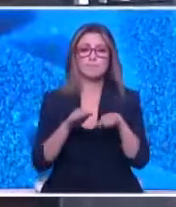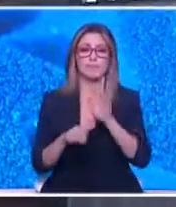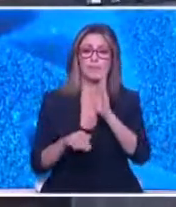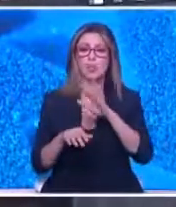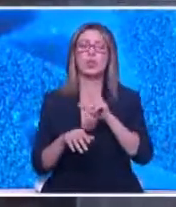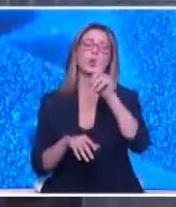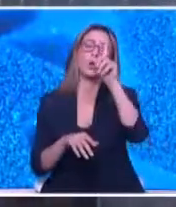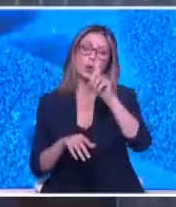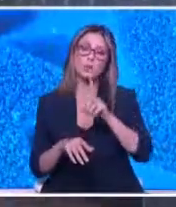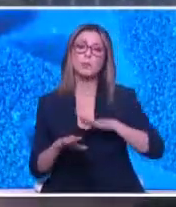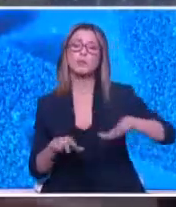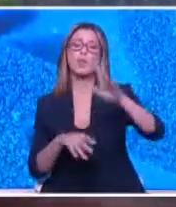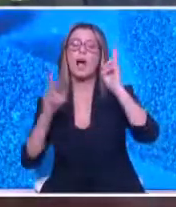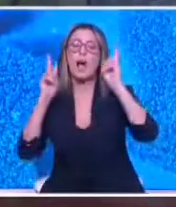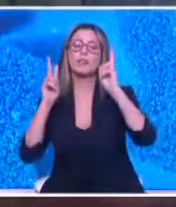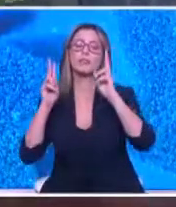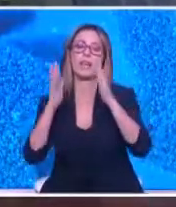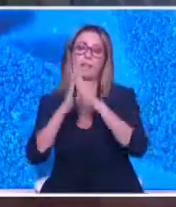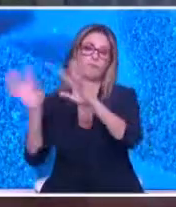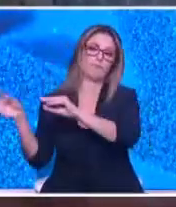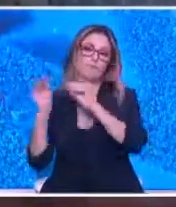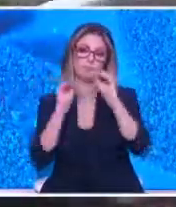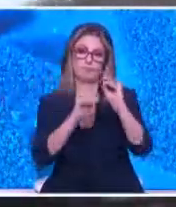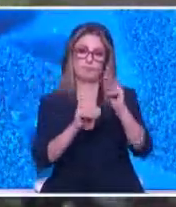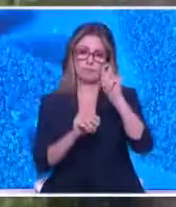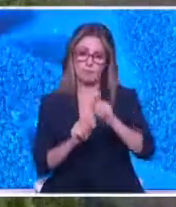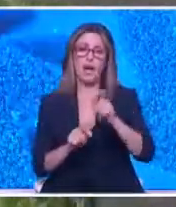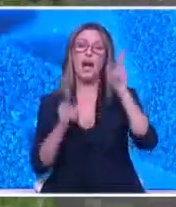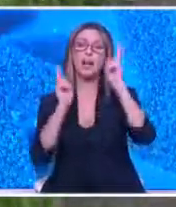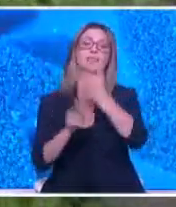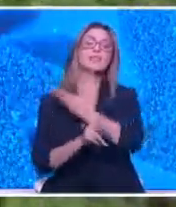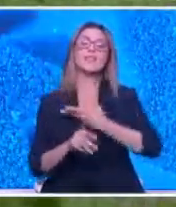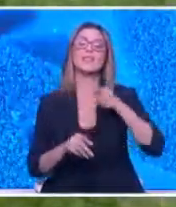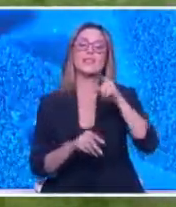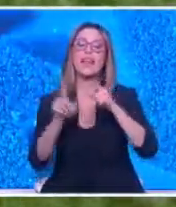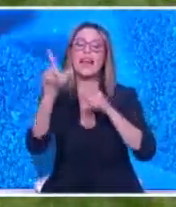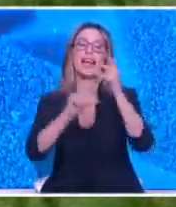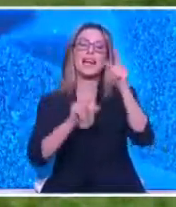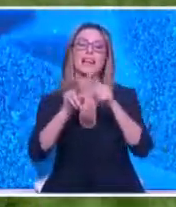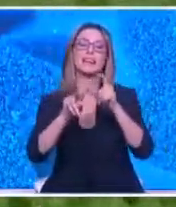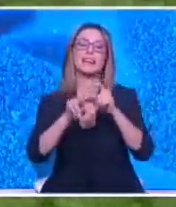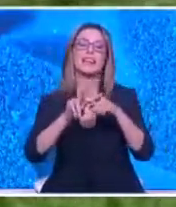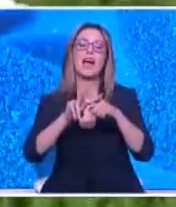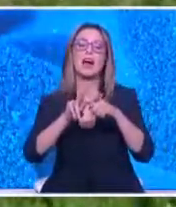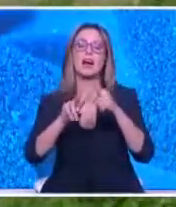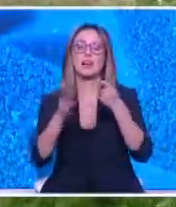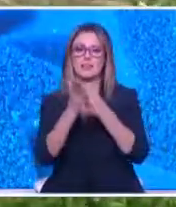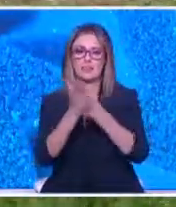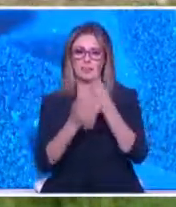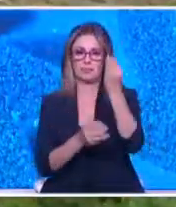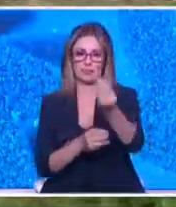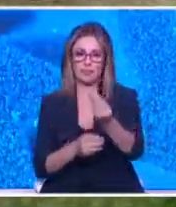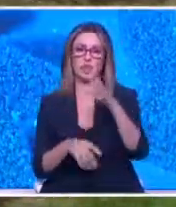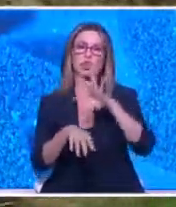köpek önce bölgedeki hayvan barınağına götürüldü. Hayvanseverlerin Linda adını verdiği köpeğin veteriner kontrolünden